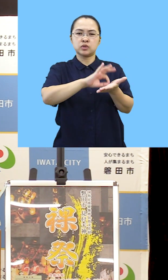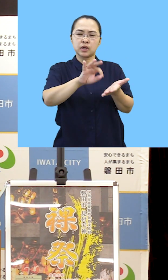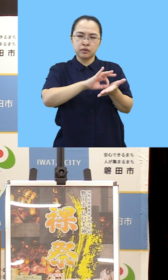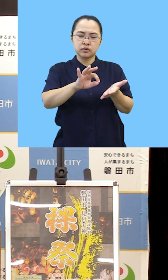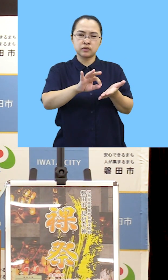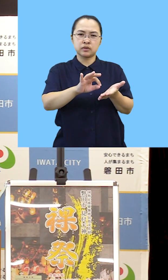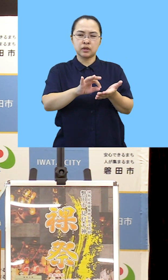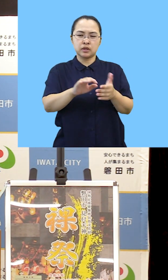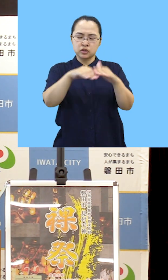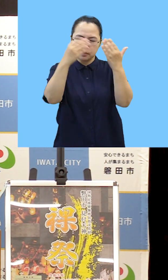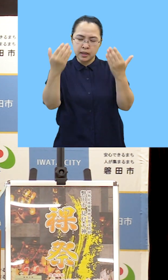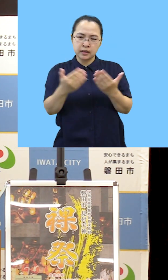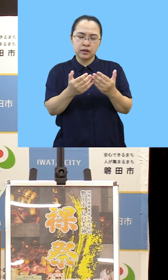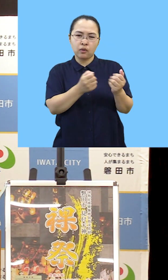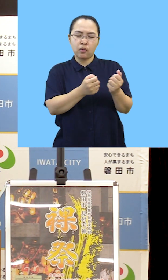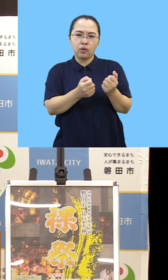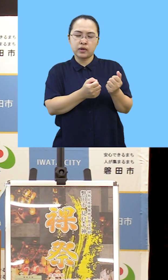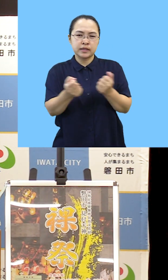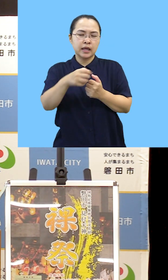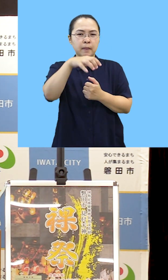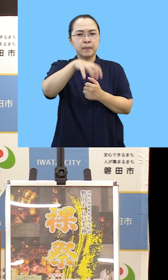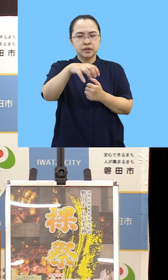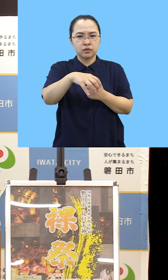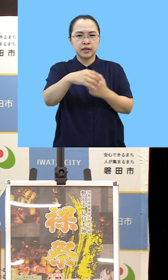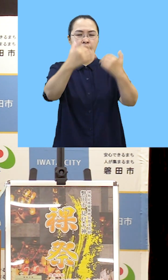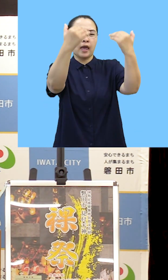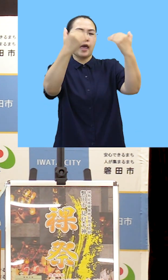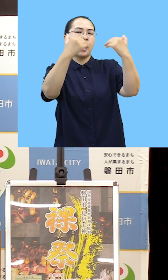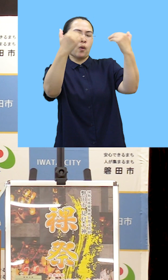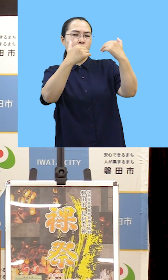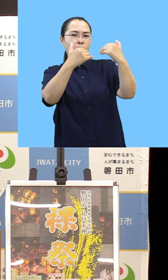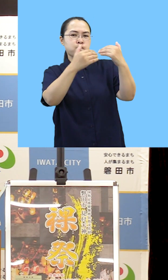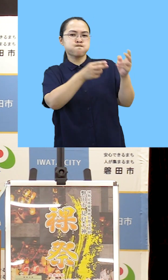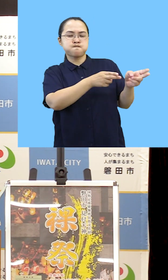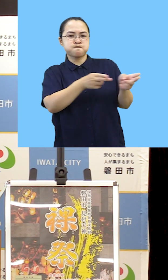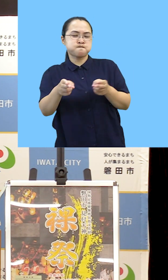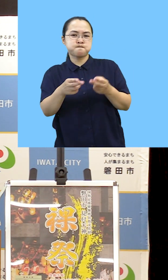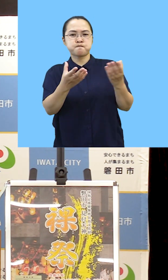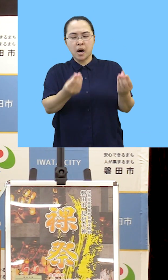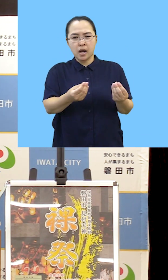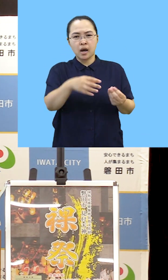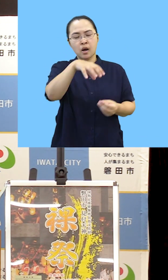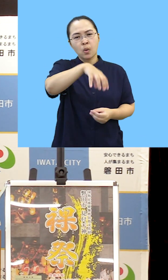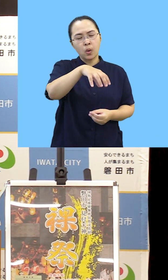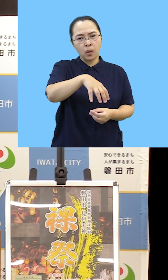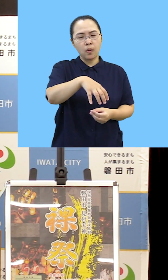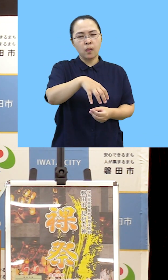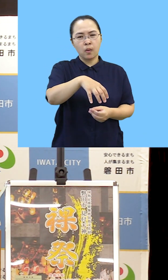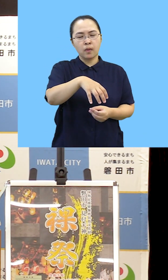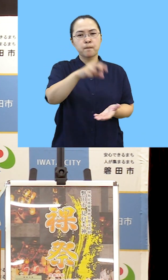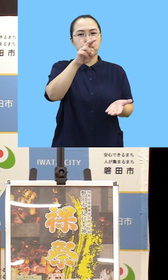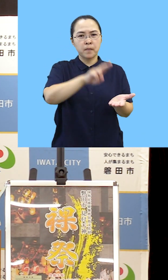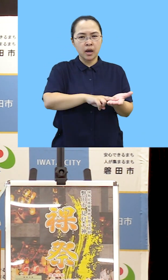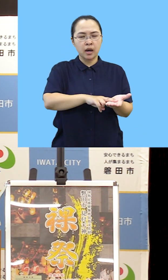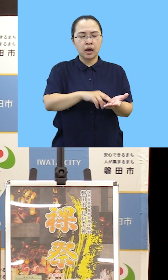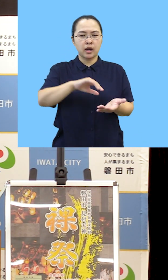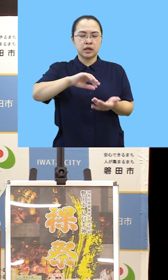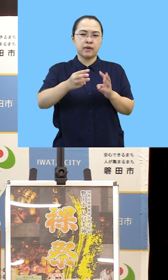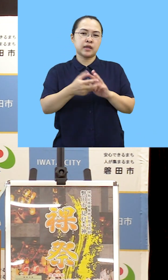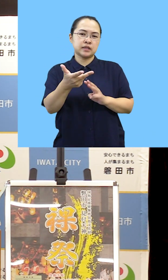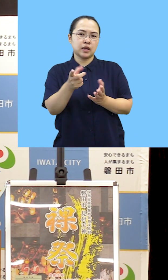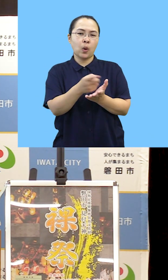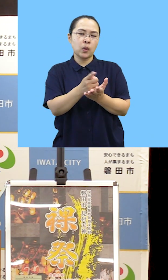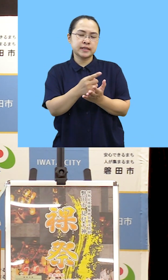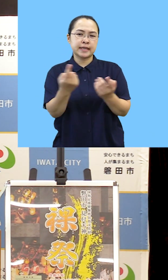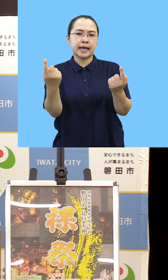全ての避難場所にでエアコンが、空調が整備されているところにということで、磐田市も方針を転換し